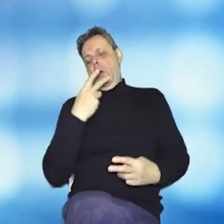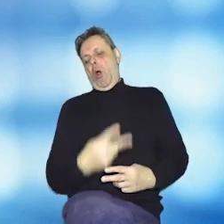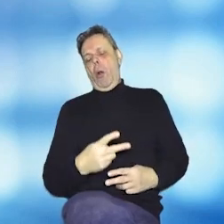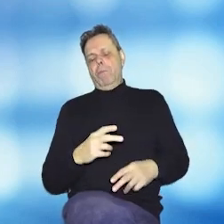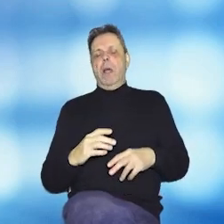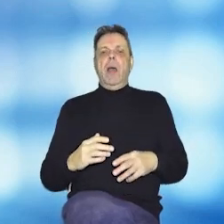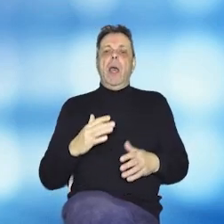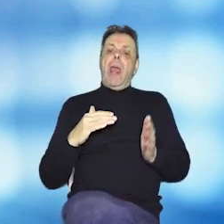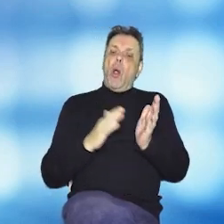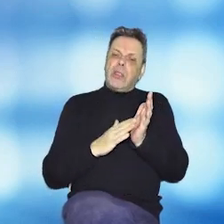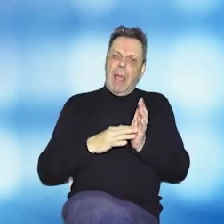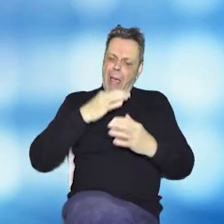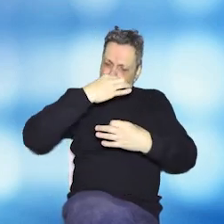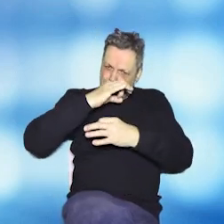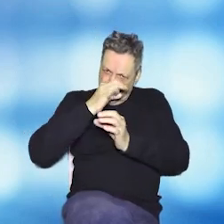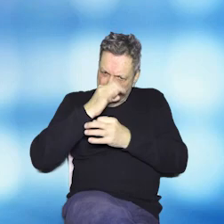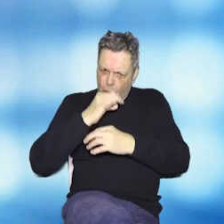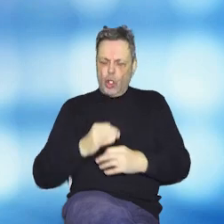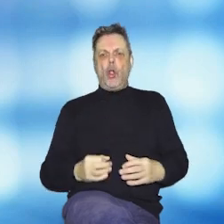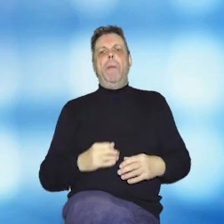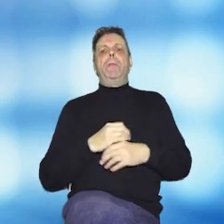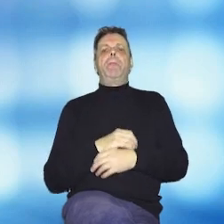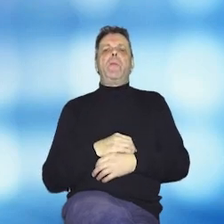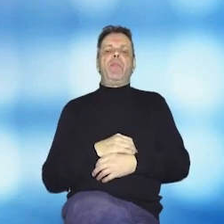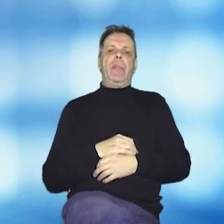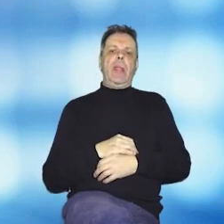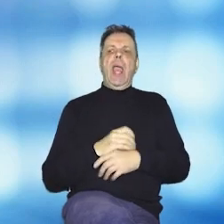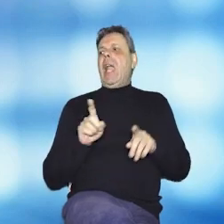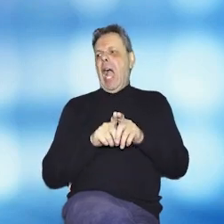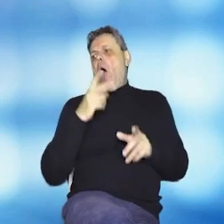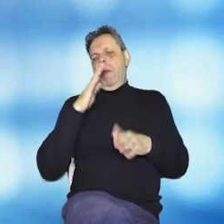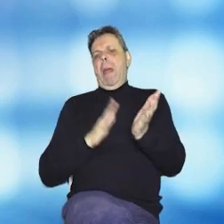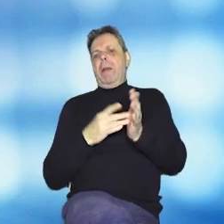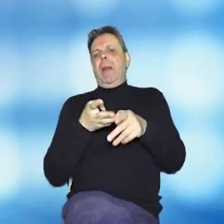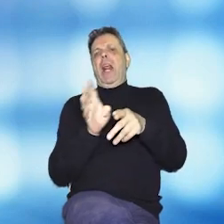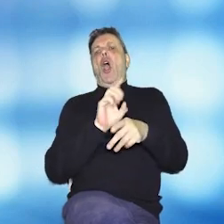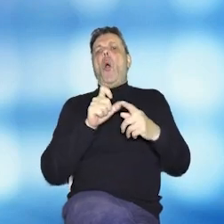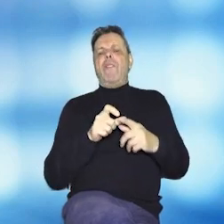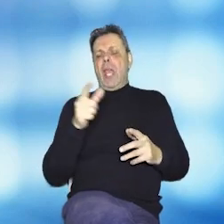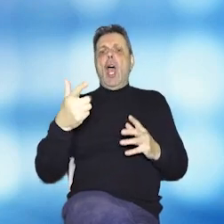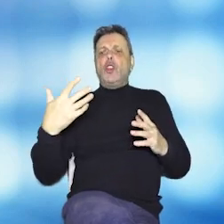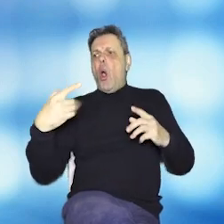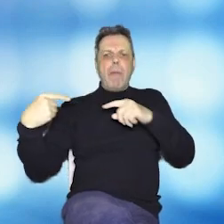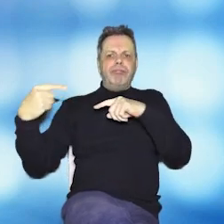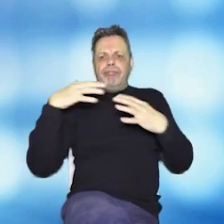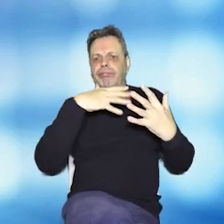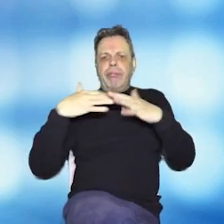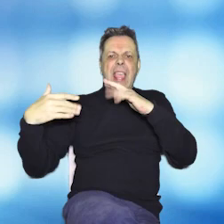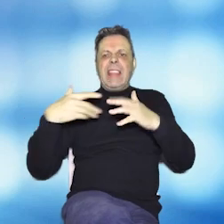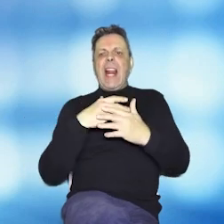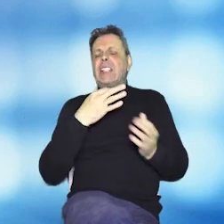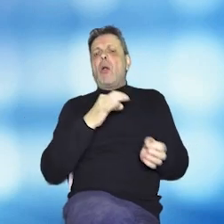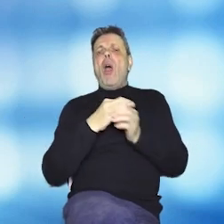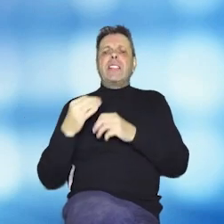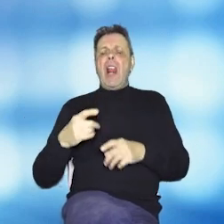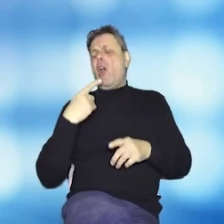nam treba primjerice elektronski mikroskop koza COVID virus. Jel da? To je jedna interakcija koja je stalna, jel da?